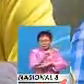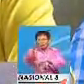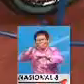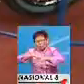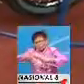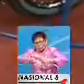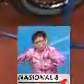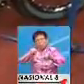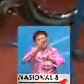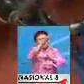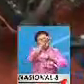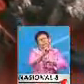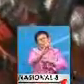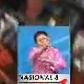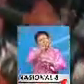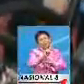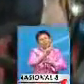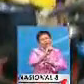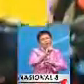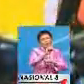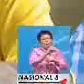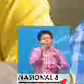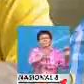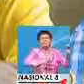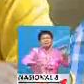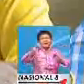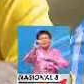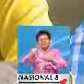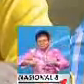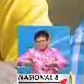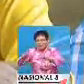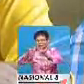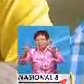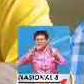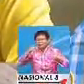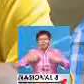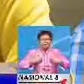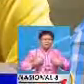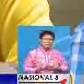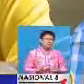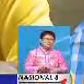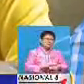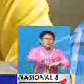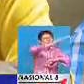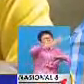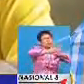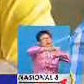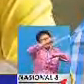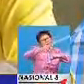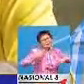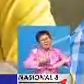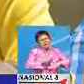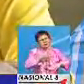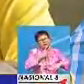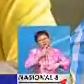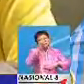cabaran akan melibatkan laluan offroad suasana yang berbeza mungkin lebih santai lagi di mana Kita boleh jadikan tempat